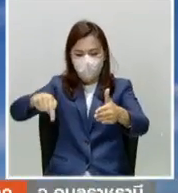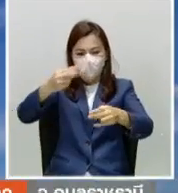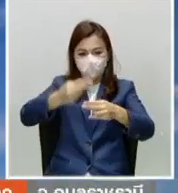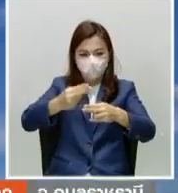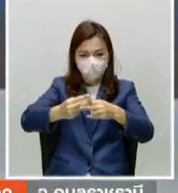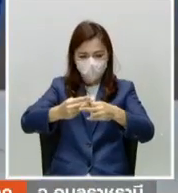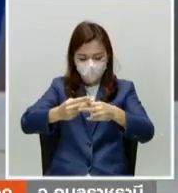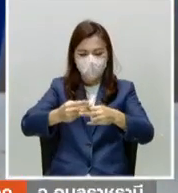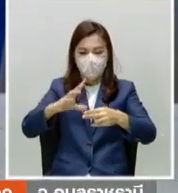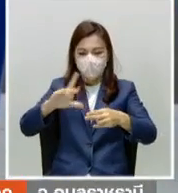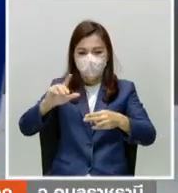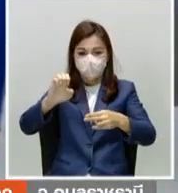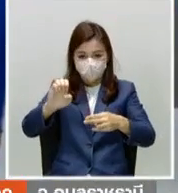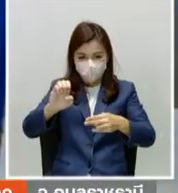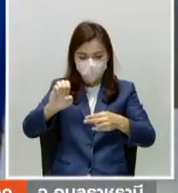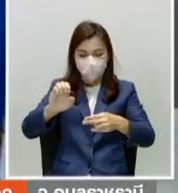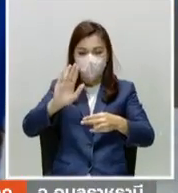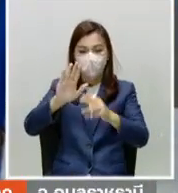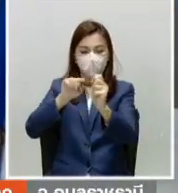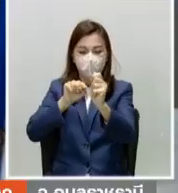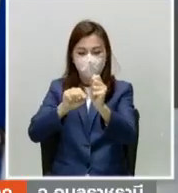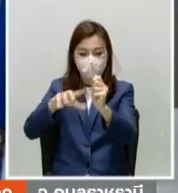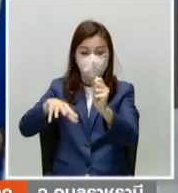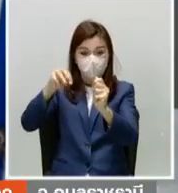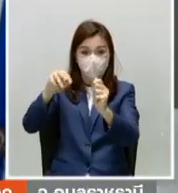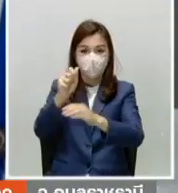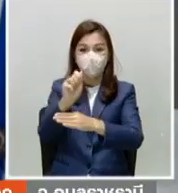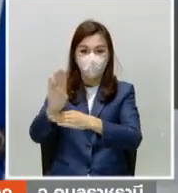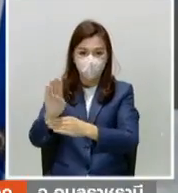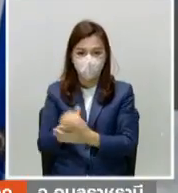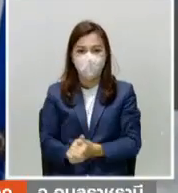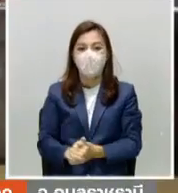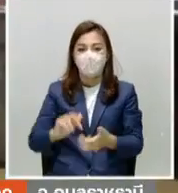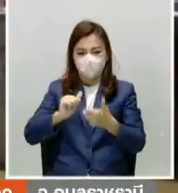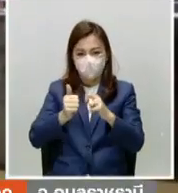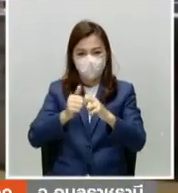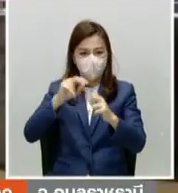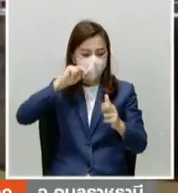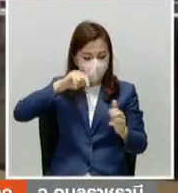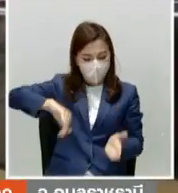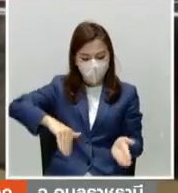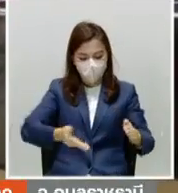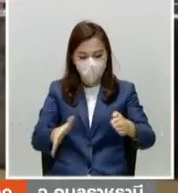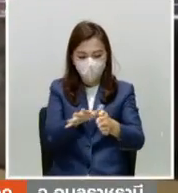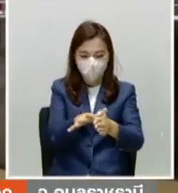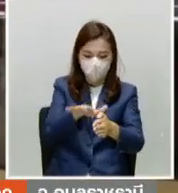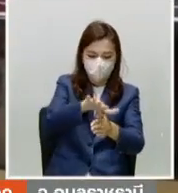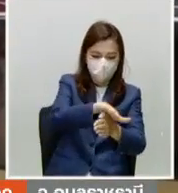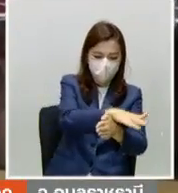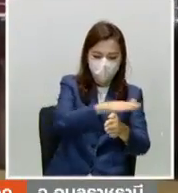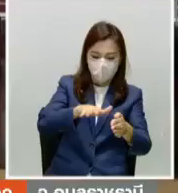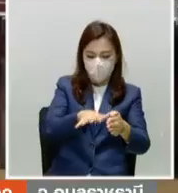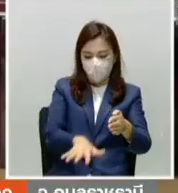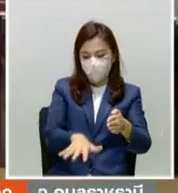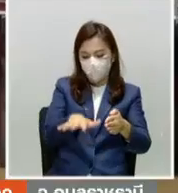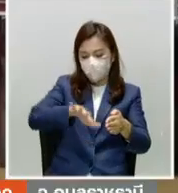ขื่องในและอำเภอเมืองอุบลราชธานีมีการแจ้งเตือนระดับน้ำล้นตลิ่งไหลท่วมพื้นที่ลุ่มสองฝั่งแม่น้